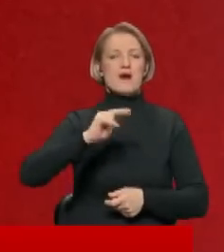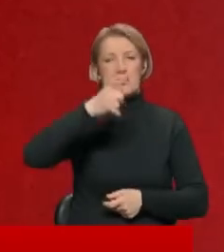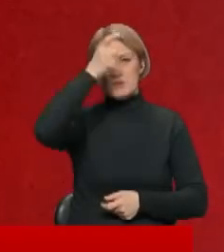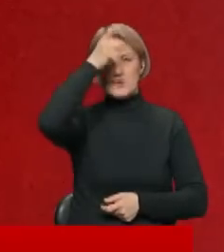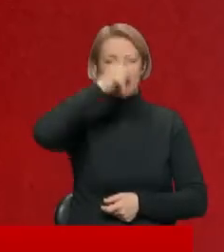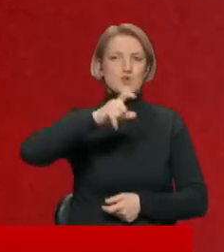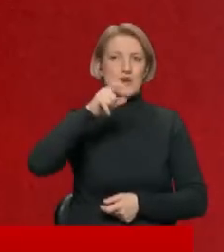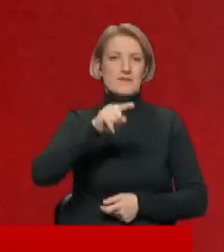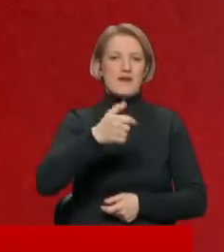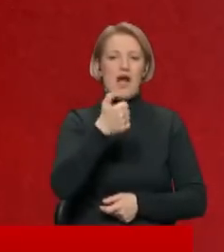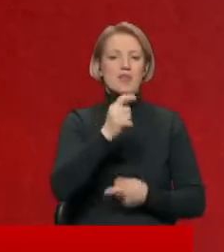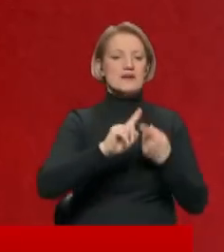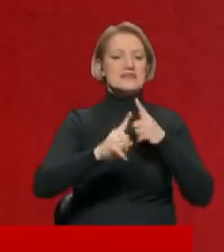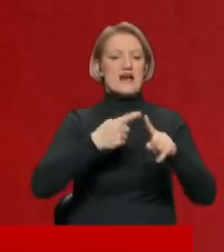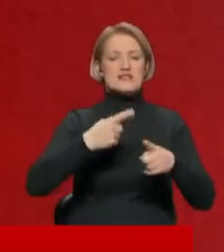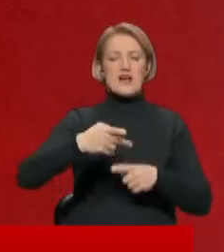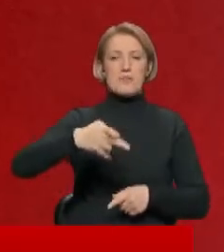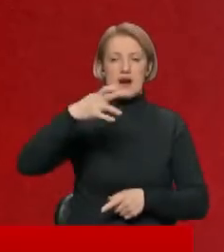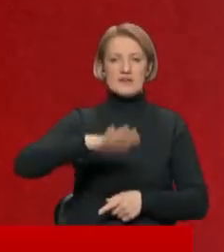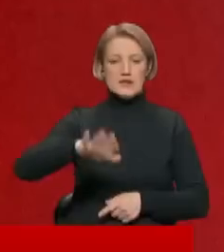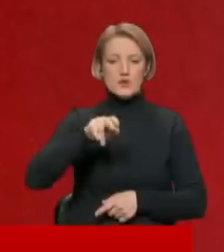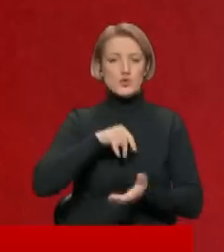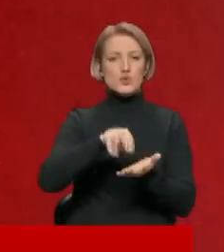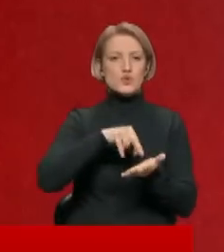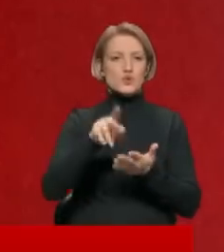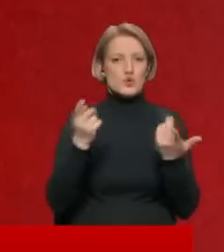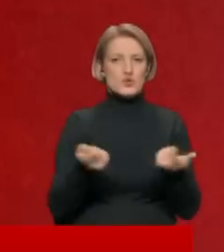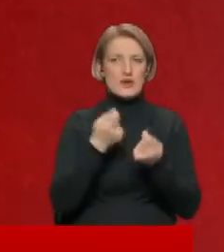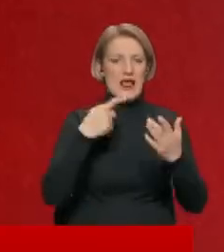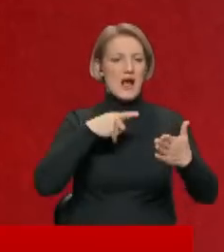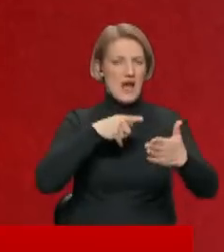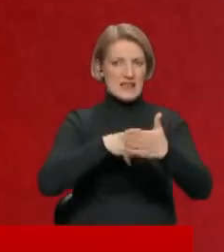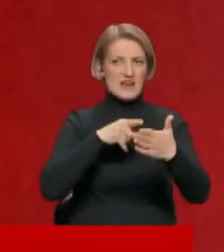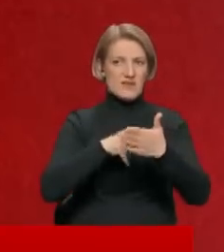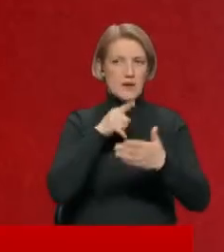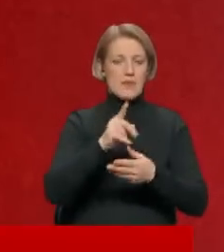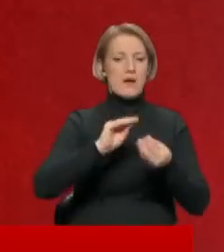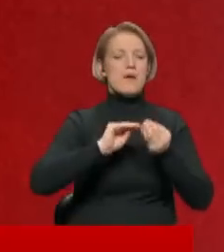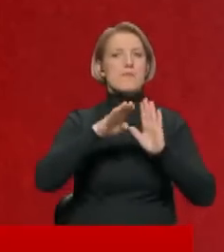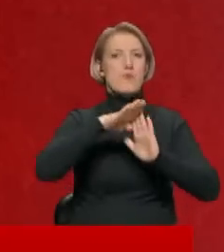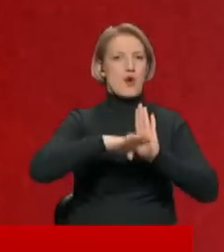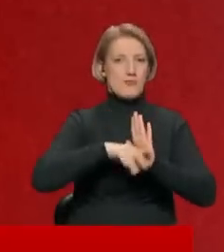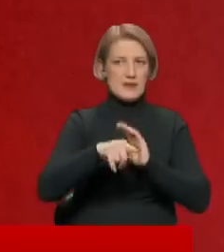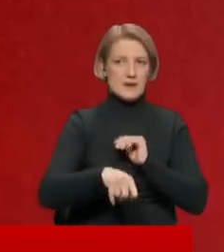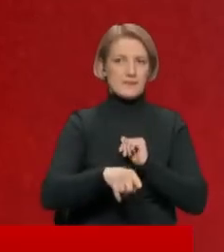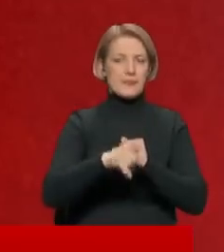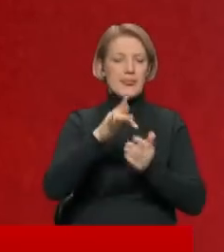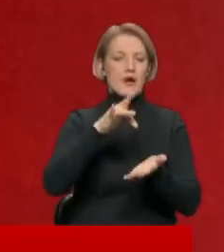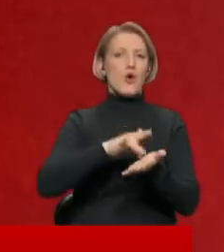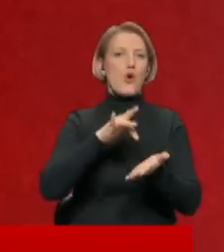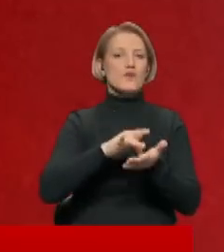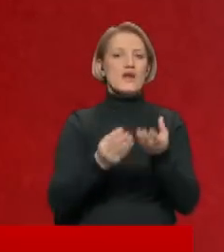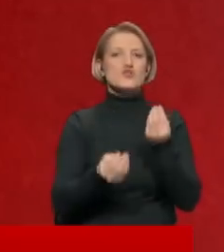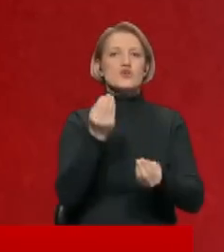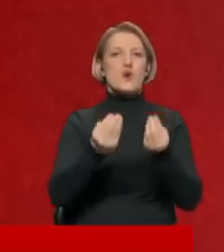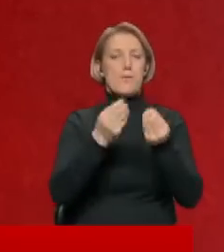Türkiye'de 6 Siyasi partinin yürüttüğü çalışmalar hedefler programlar ortaya dökülüyor